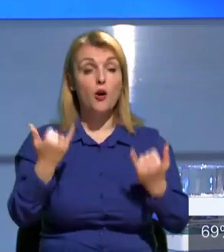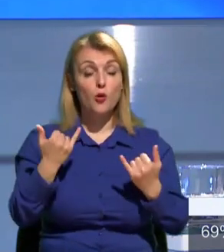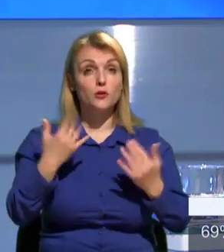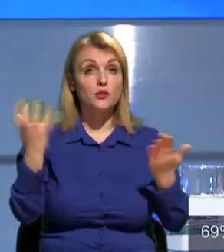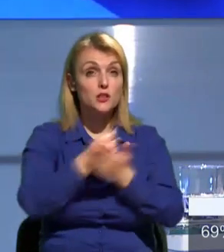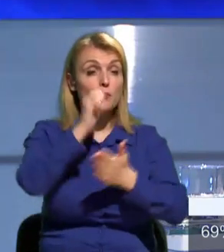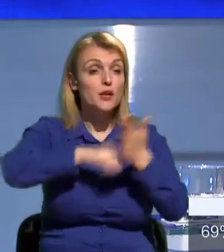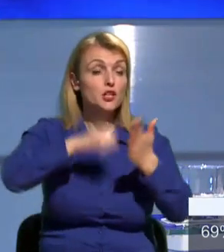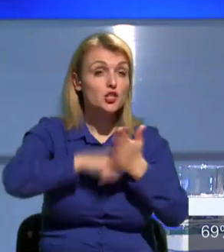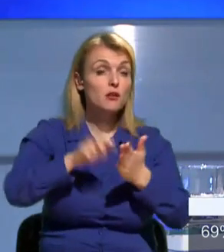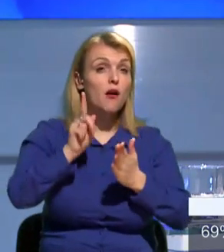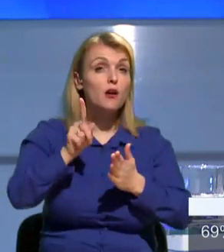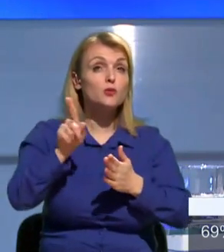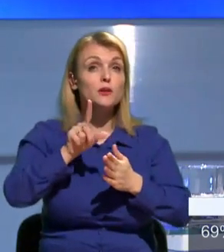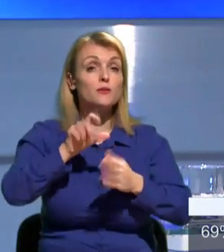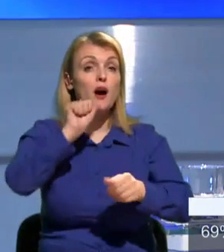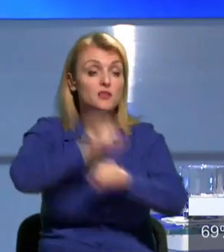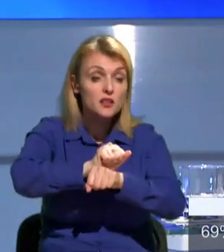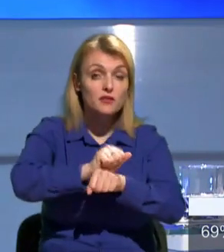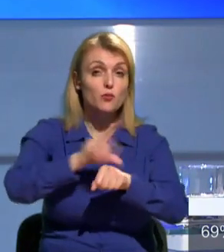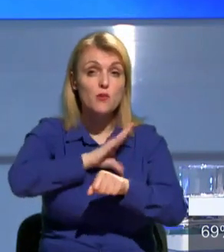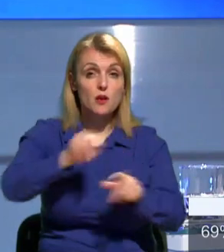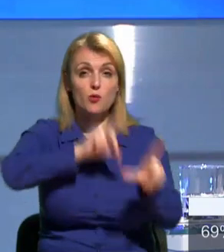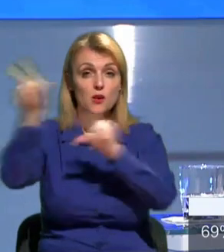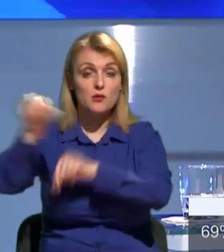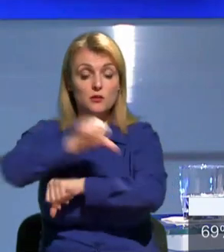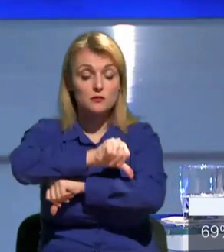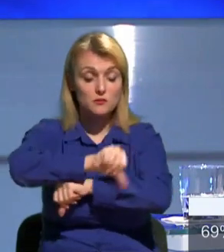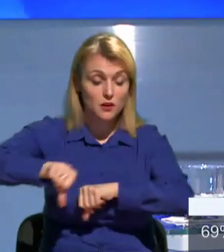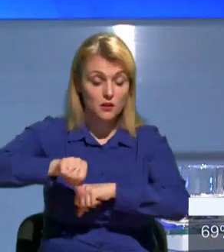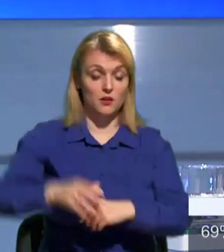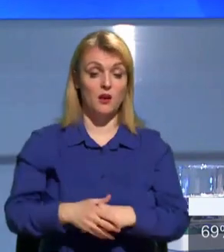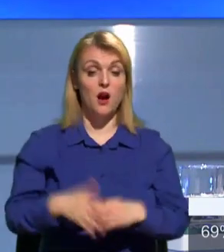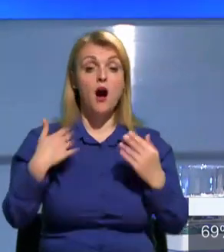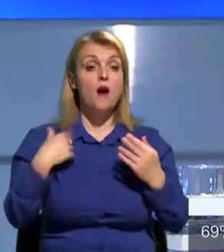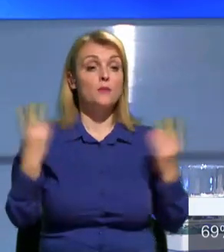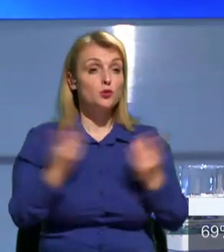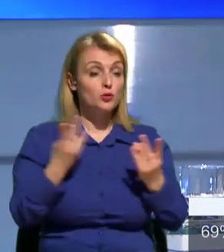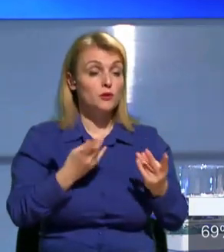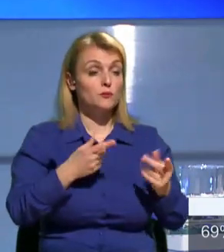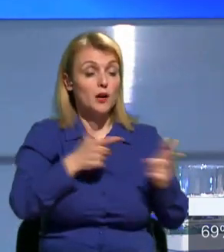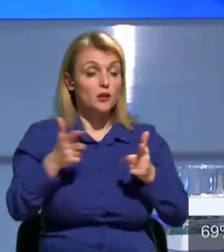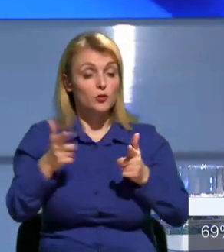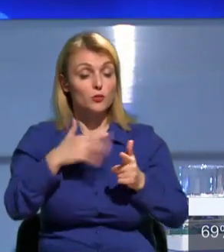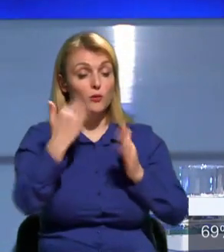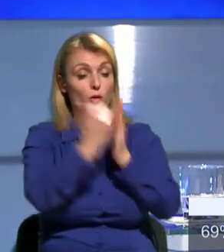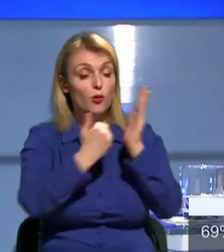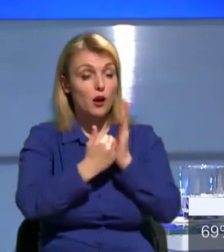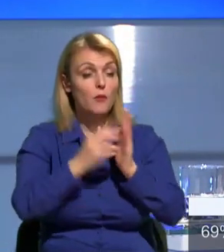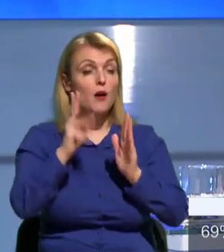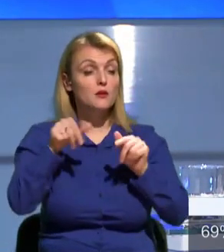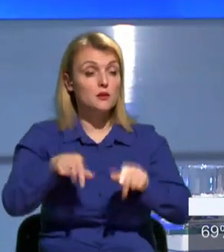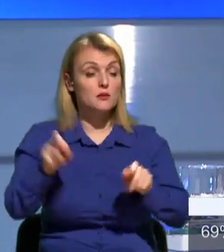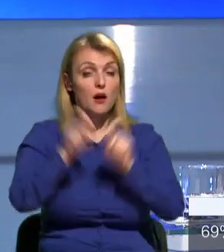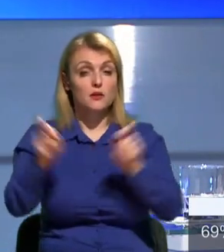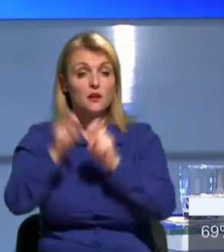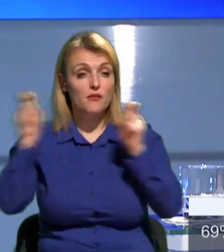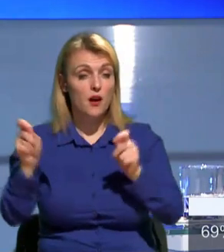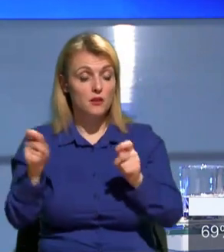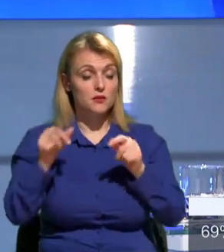acasă. Și aici este vorba de diferite programe prin care să le arătăm că acasă pot să vină să-și lanseze o afacere. Toate aceste